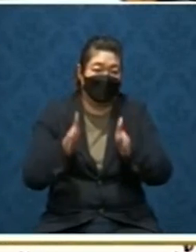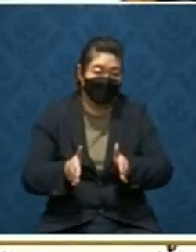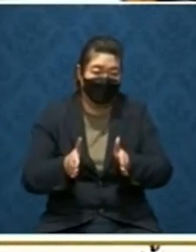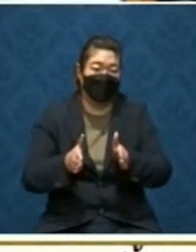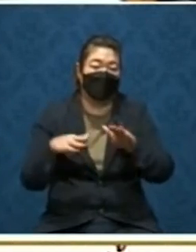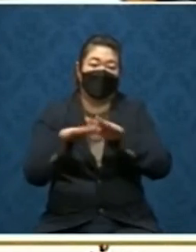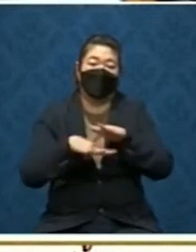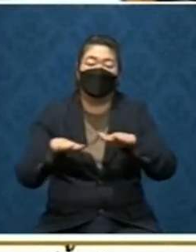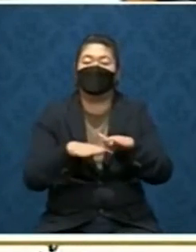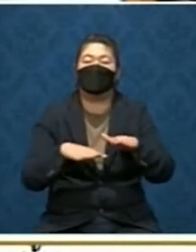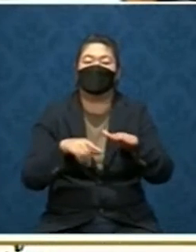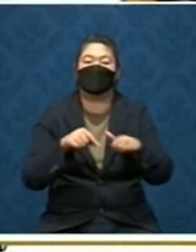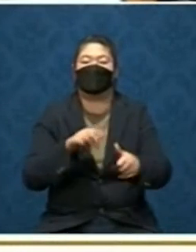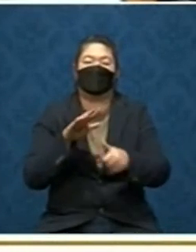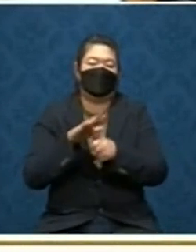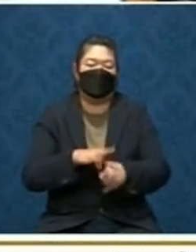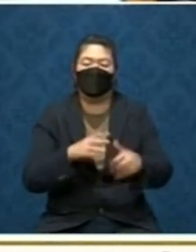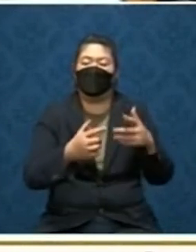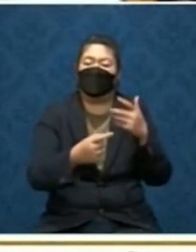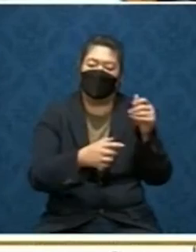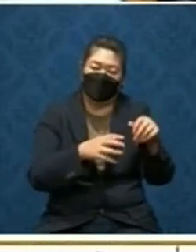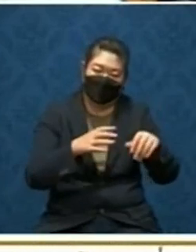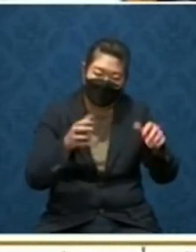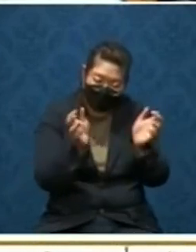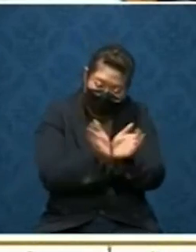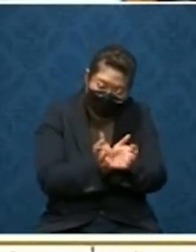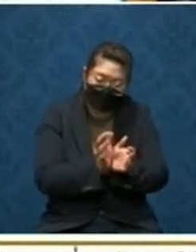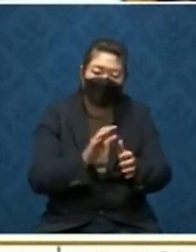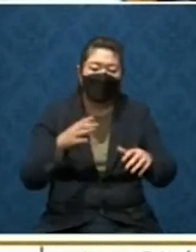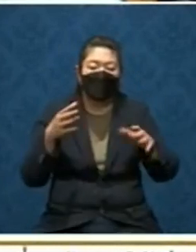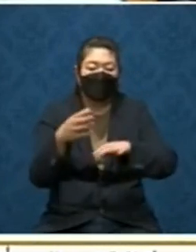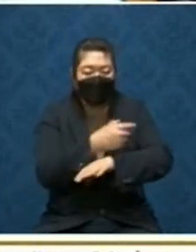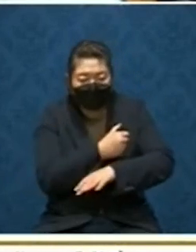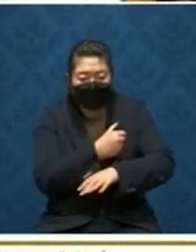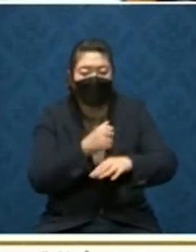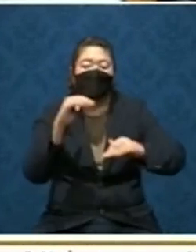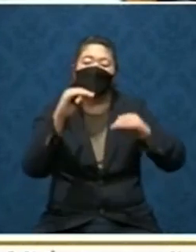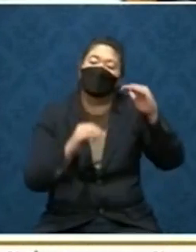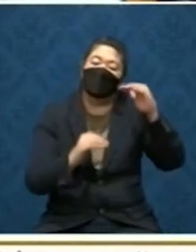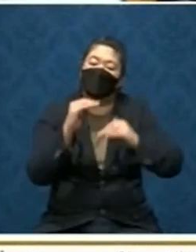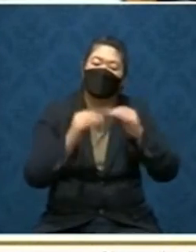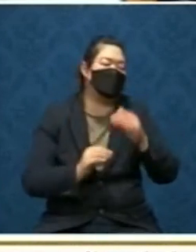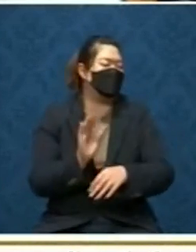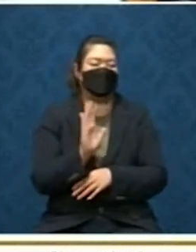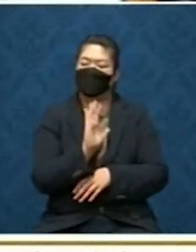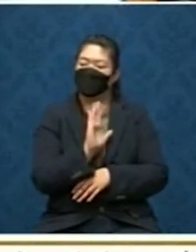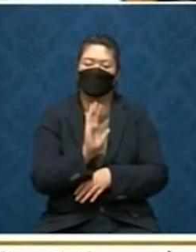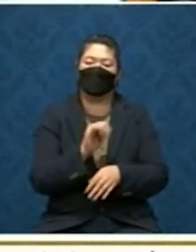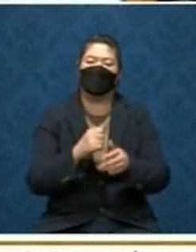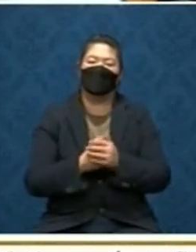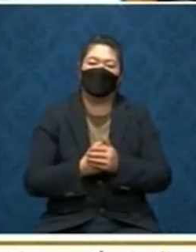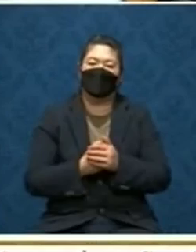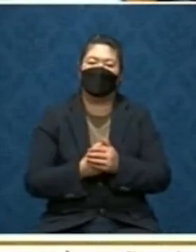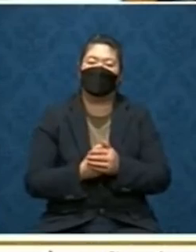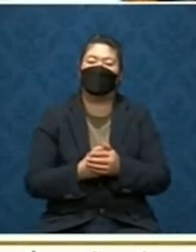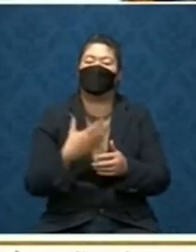กยกเว้นสำหรับผู้ต้องหาหรือจำเลยในคดีทางการเมืองรวมถึงผู้ที่ออกมาเรียกร้องให้มีการแก้ไขหรือยกเลิกม